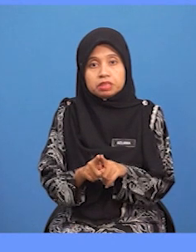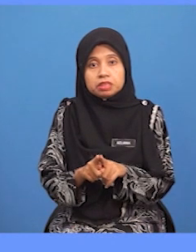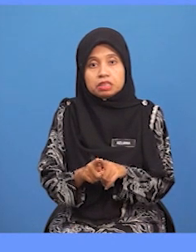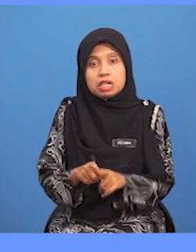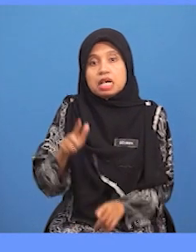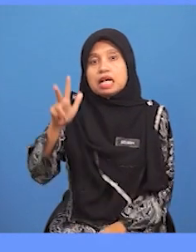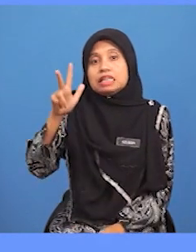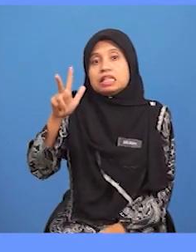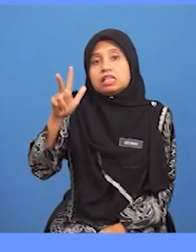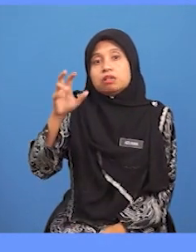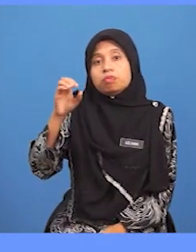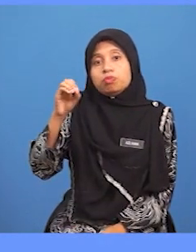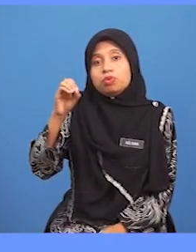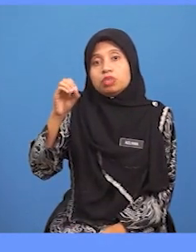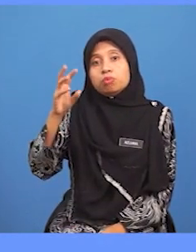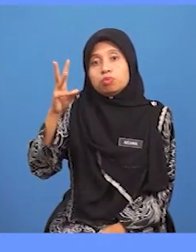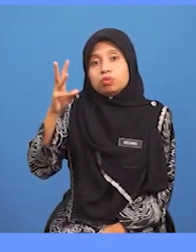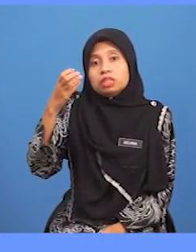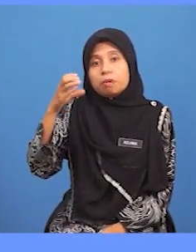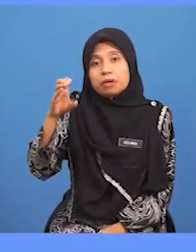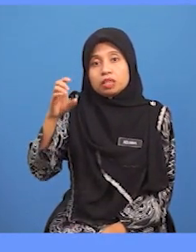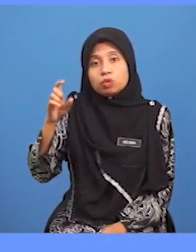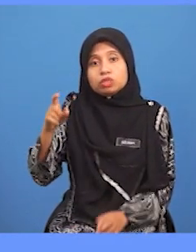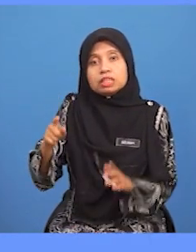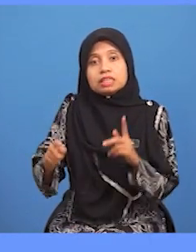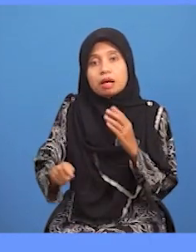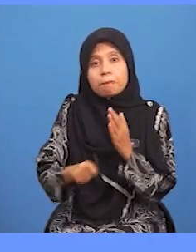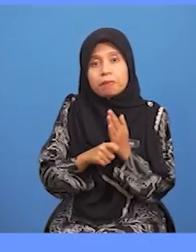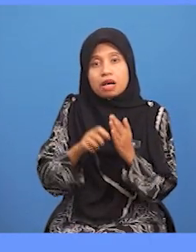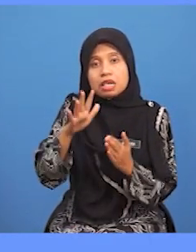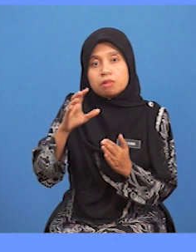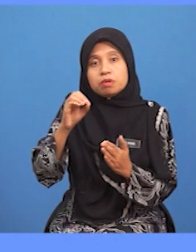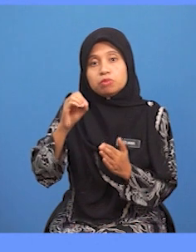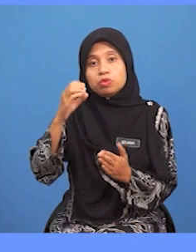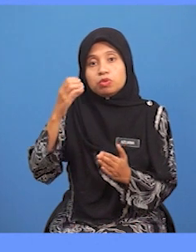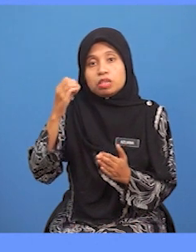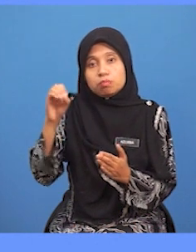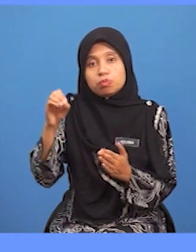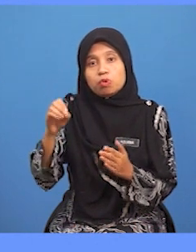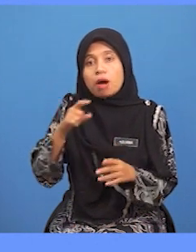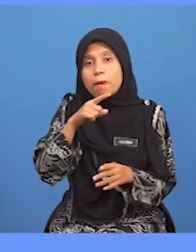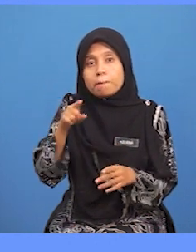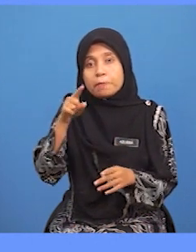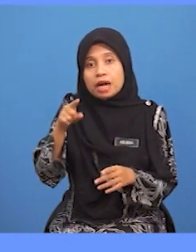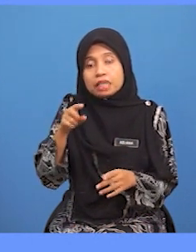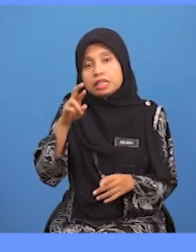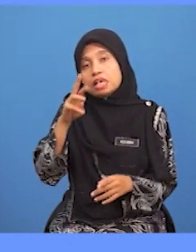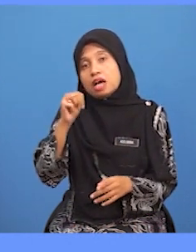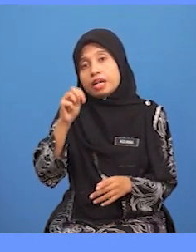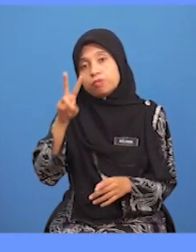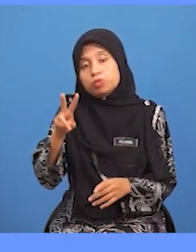RM30,660 tambah untung sasaran RM50,000 bahagi margin caruman seunit RM2. Cuba